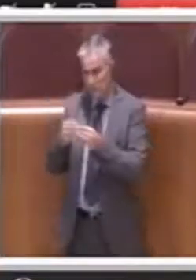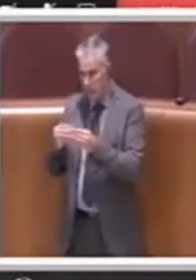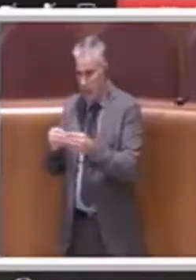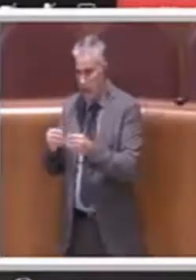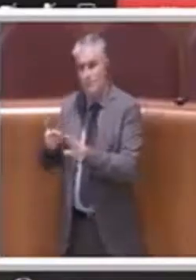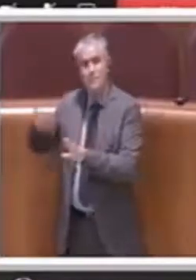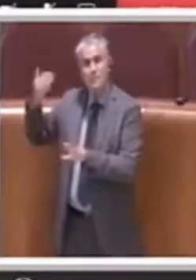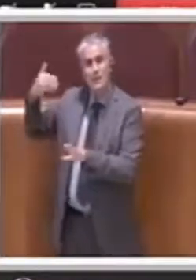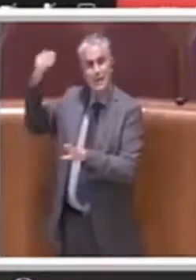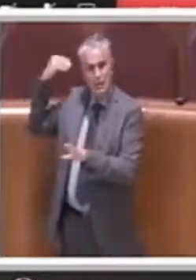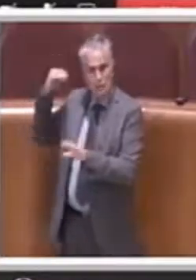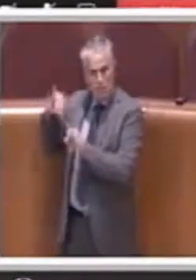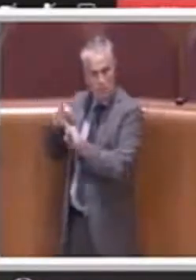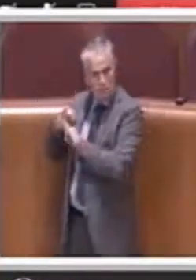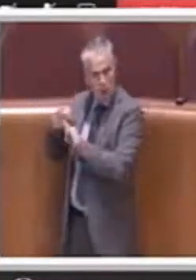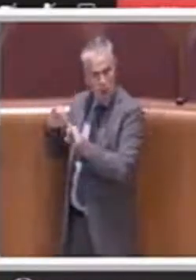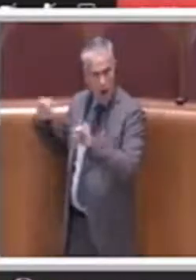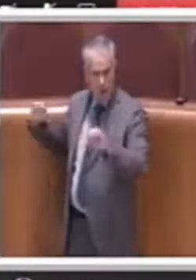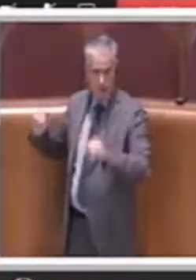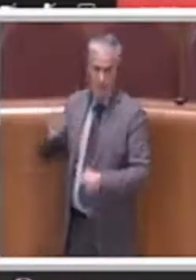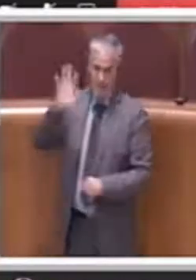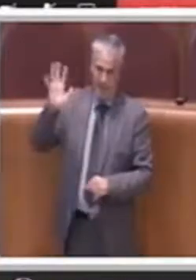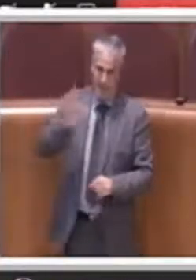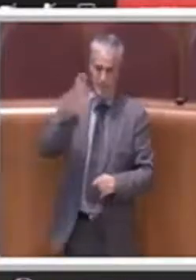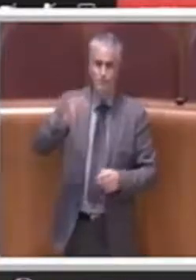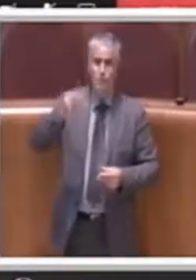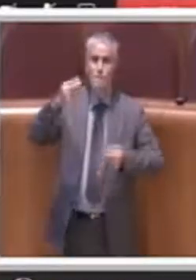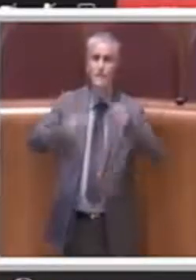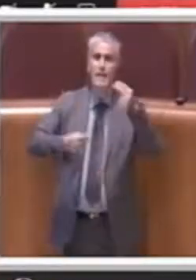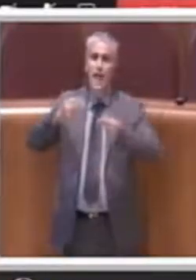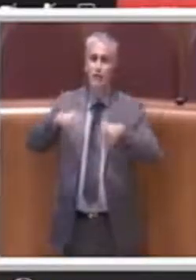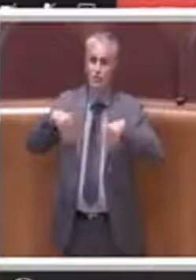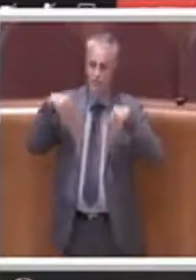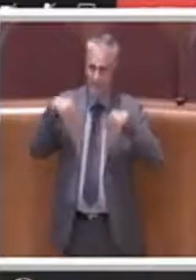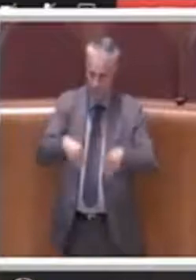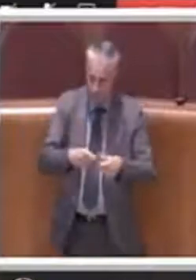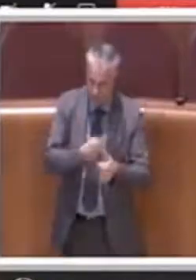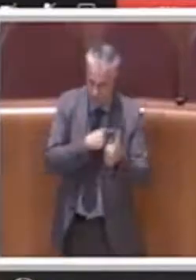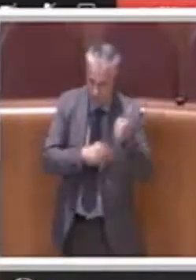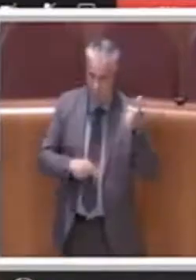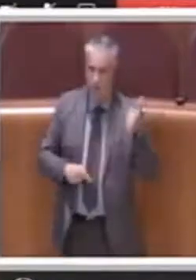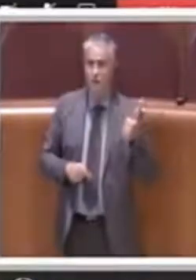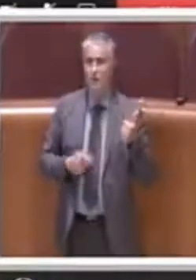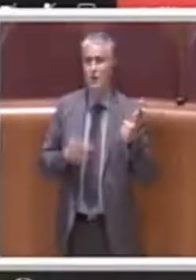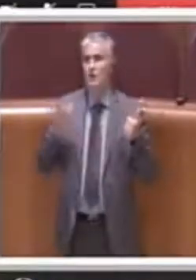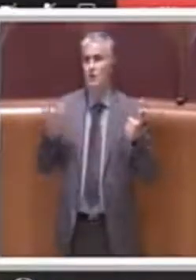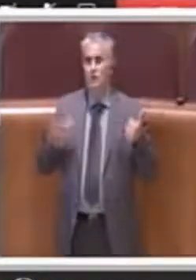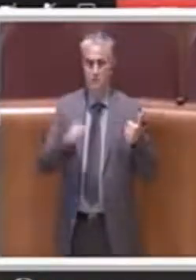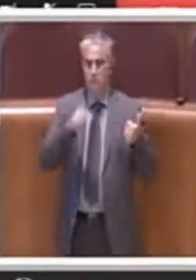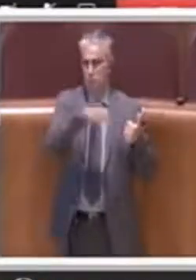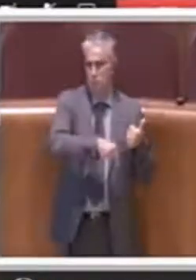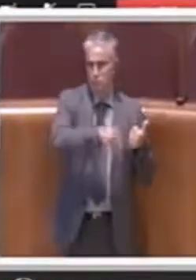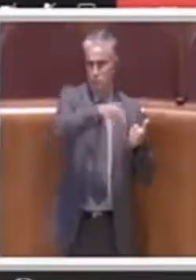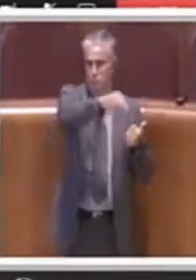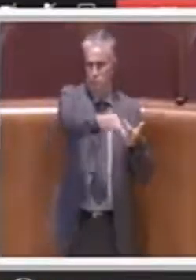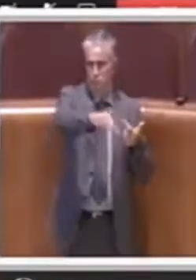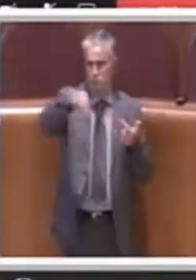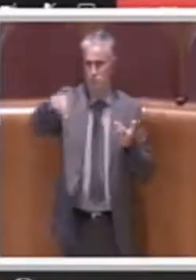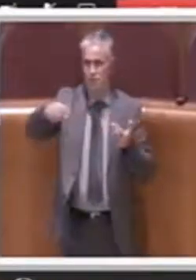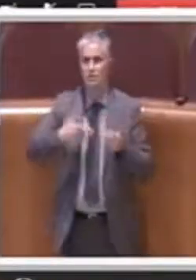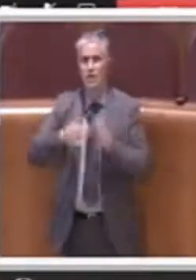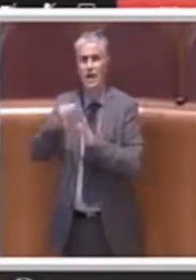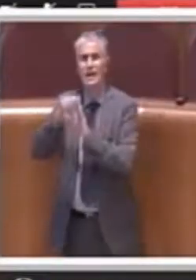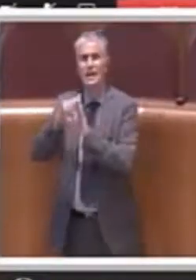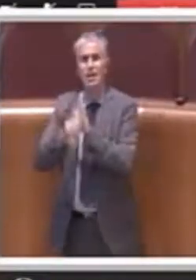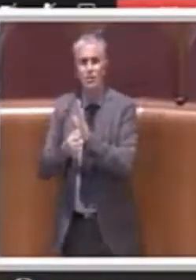precedenti amministrazioni. Parliamo ad esempio del bilancio partecipativo, parliamo così a random, visto che ci siamo, del regolamento